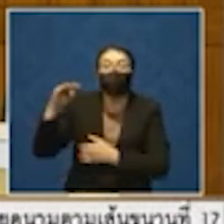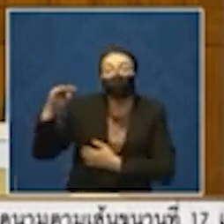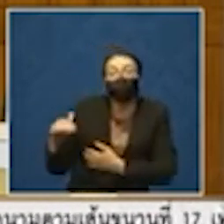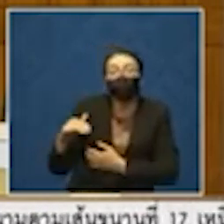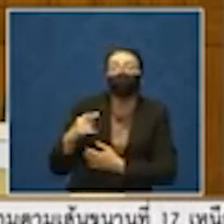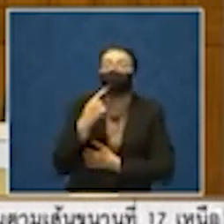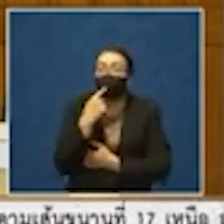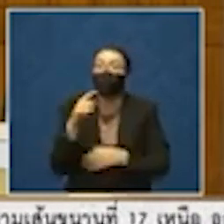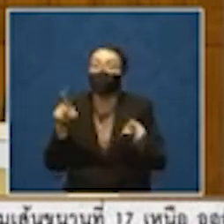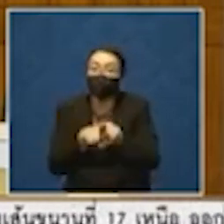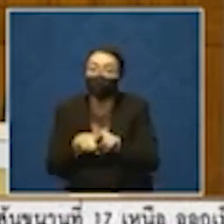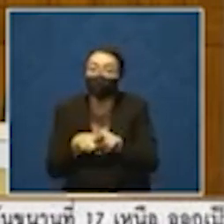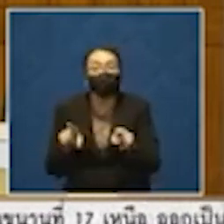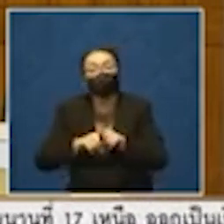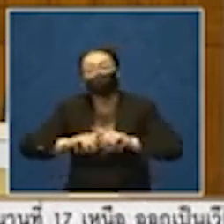นะ